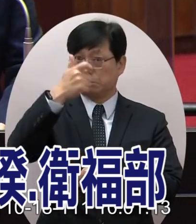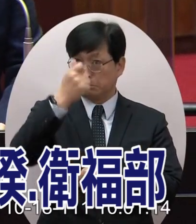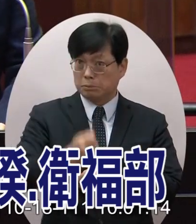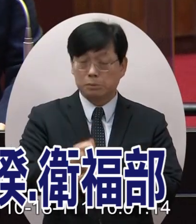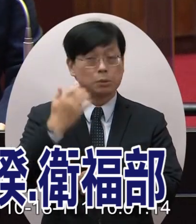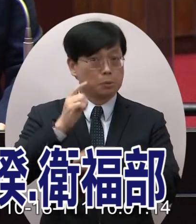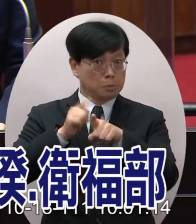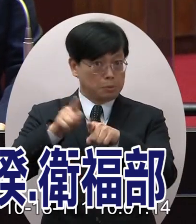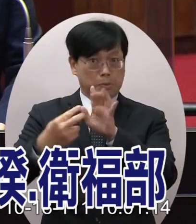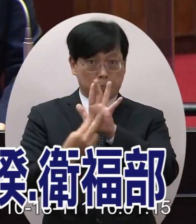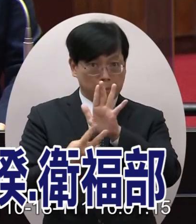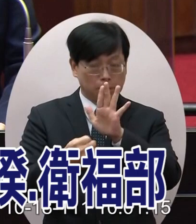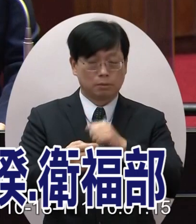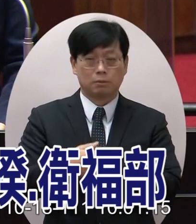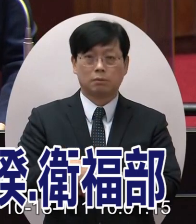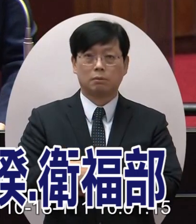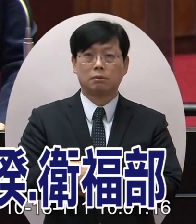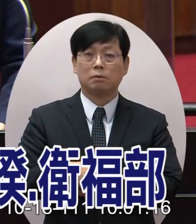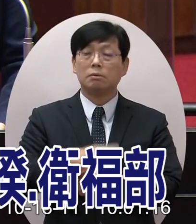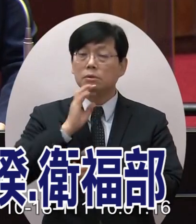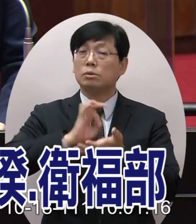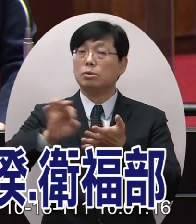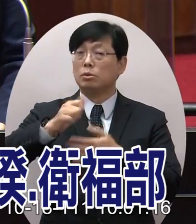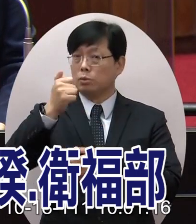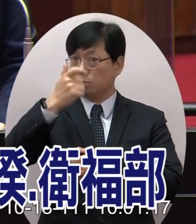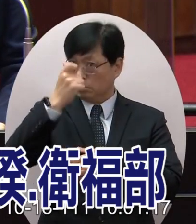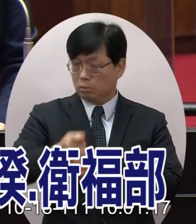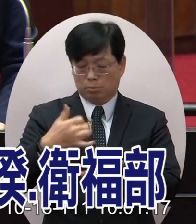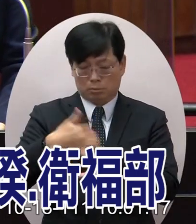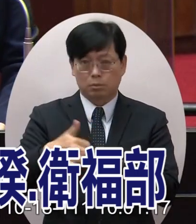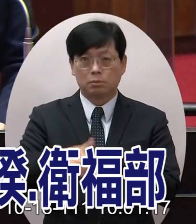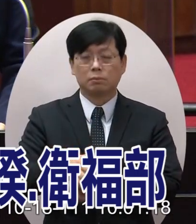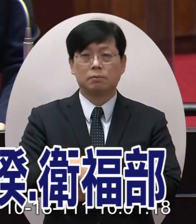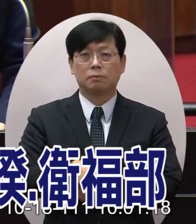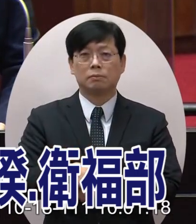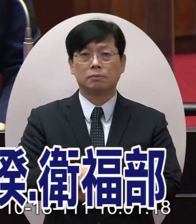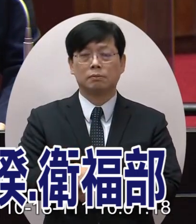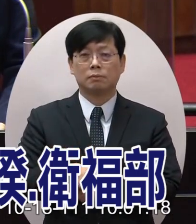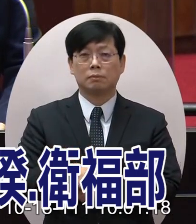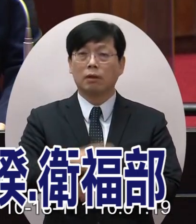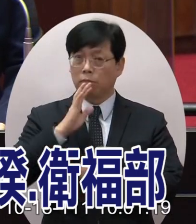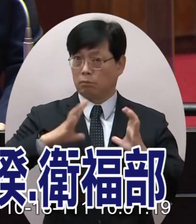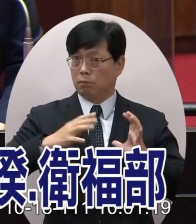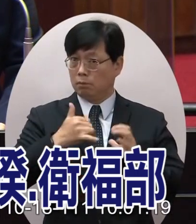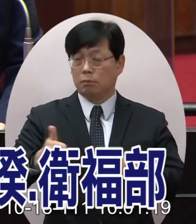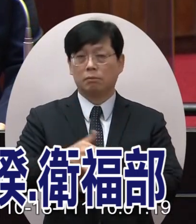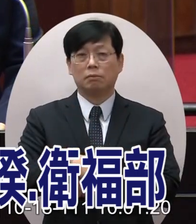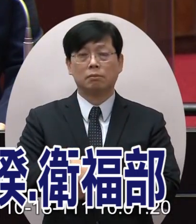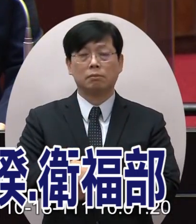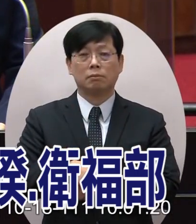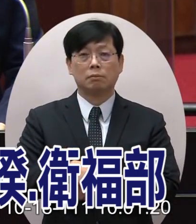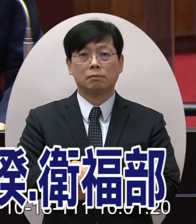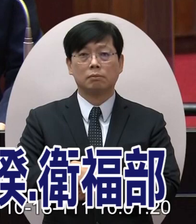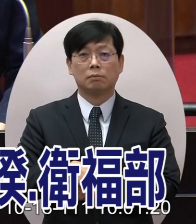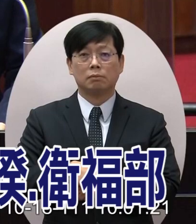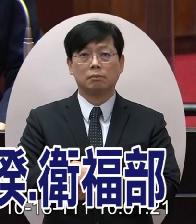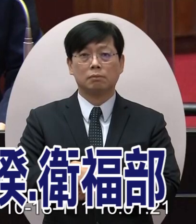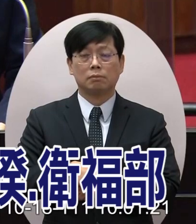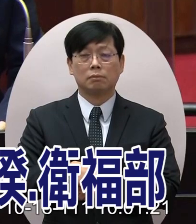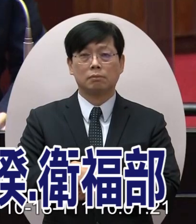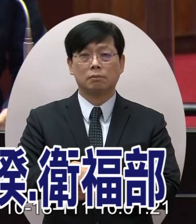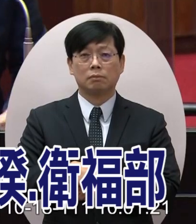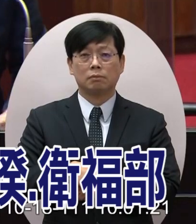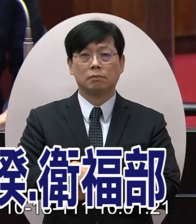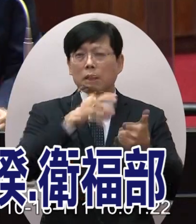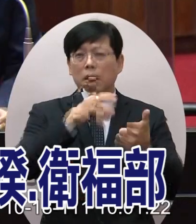按照他的说辞，50亿，我们是用他50亿，这是官员 的。不是官员讲啊， 是官员讲的。 不，哪一个官员？ 李秉宜嘛，我